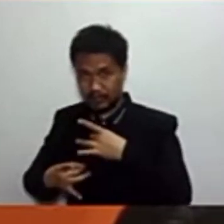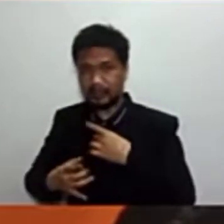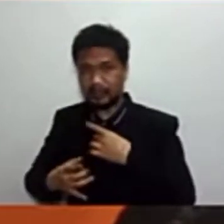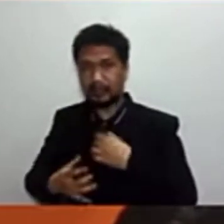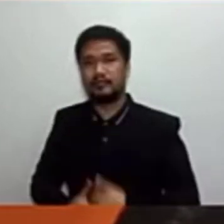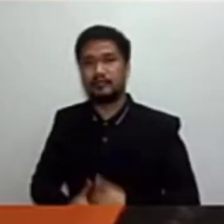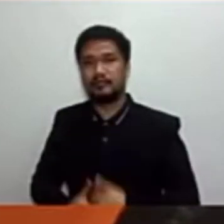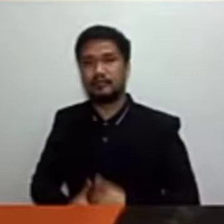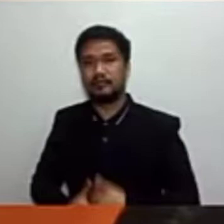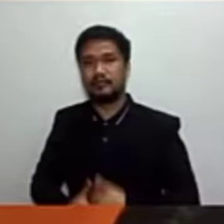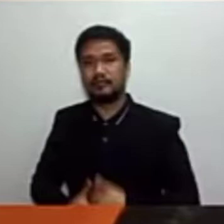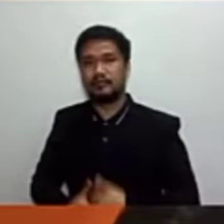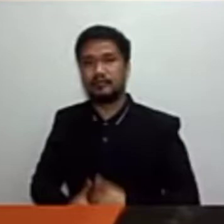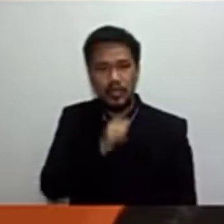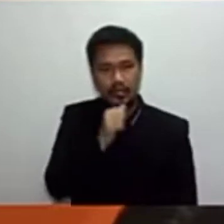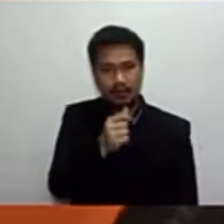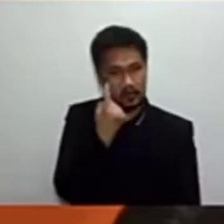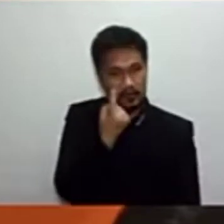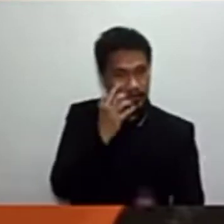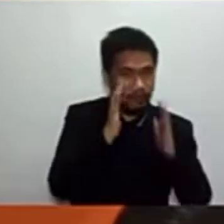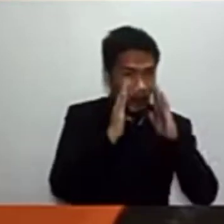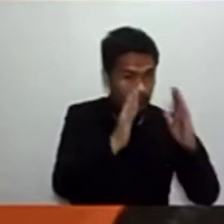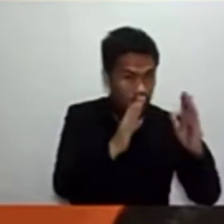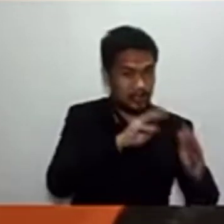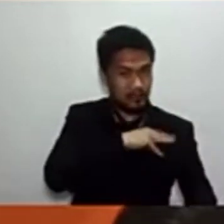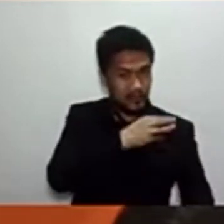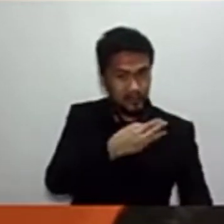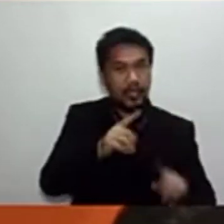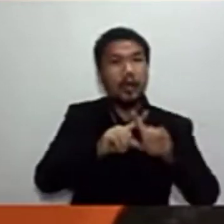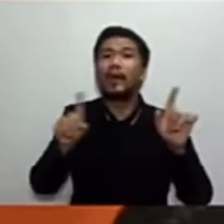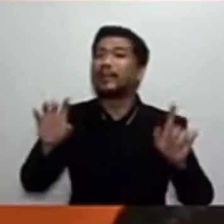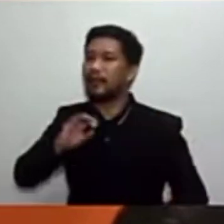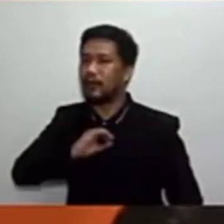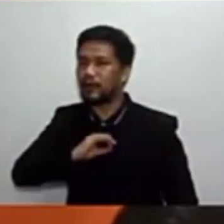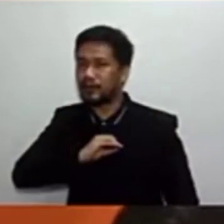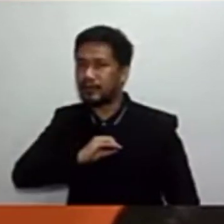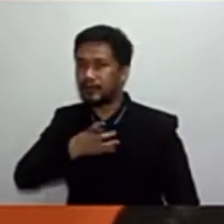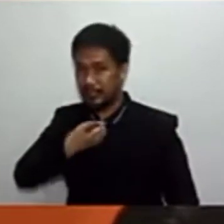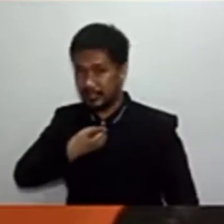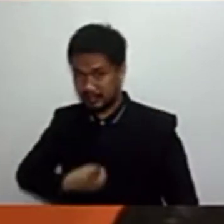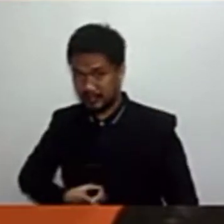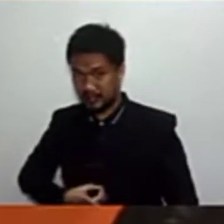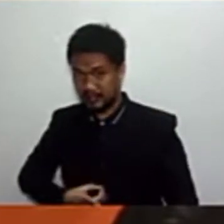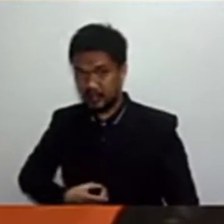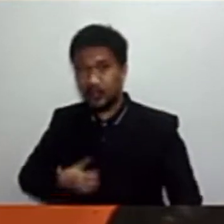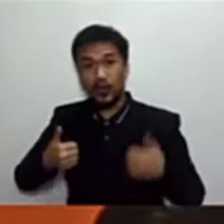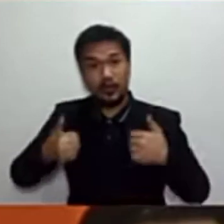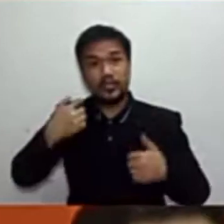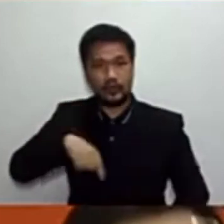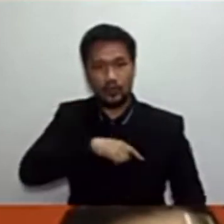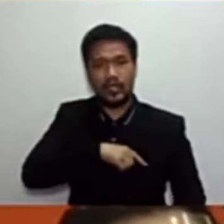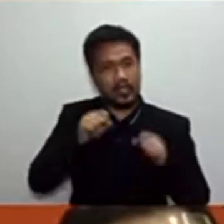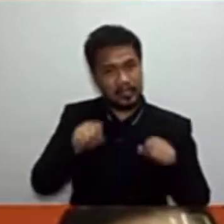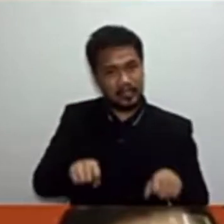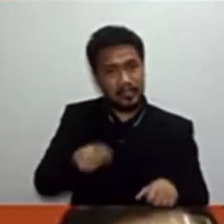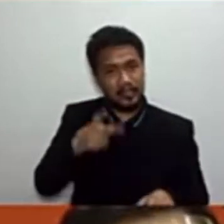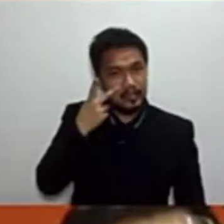Ito naman ang makikita natin sa ebanghelyo natin sa linggong ito.